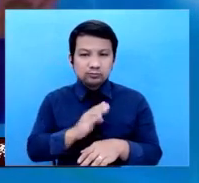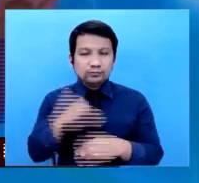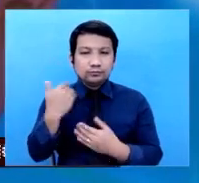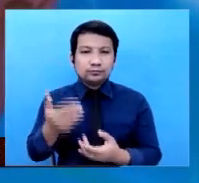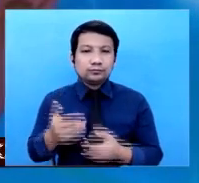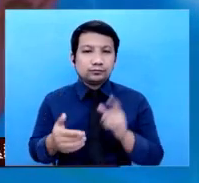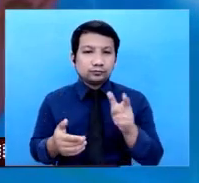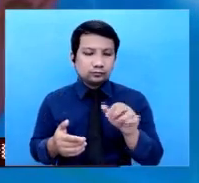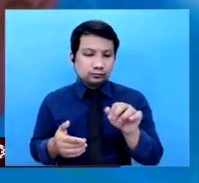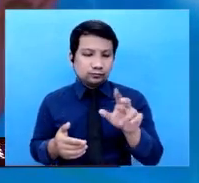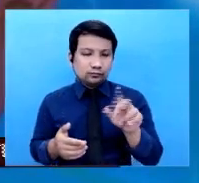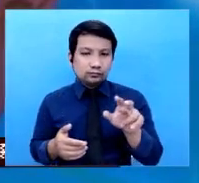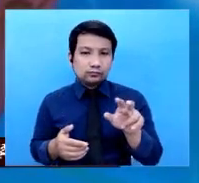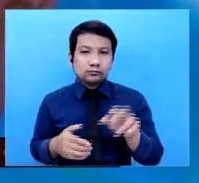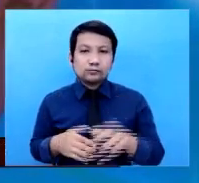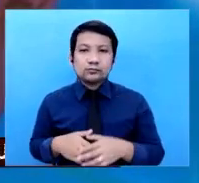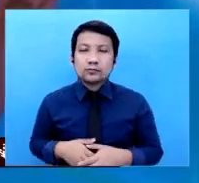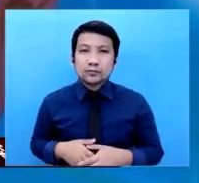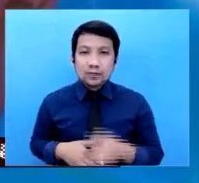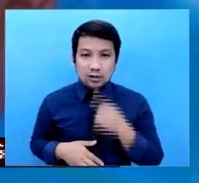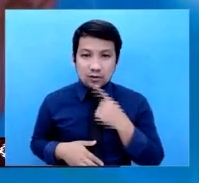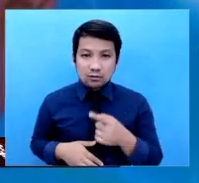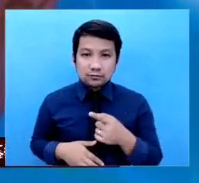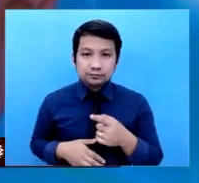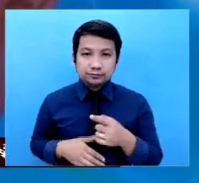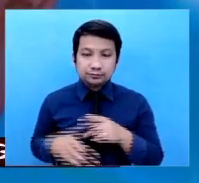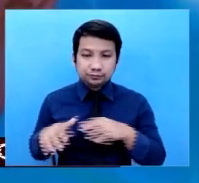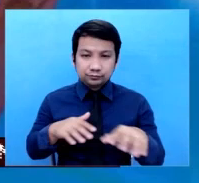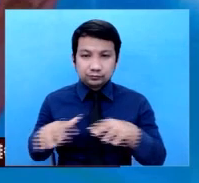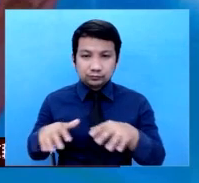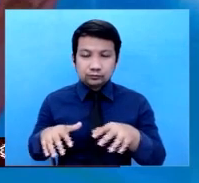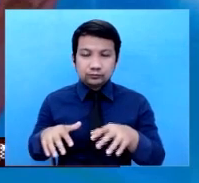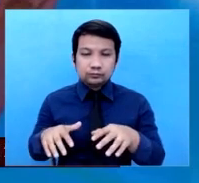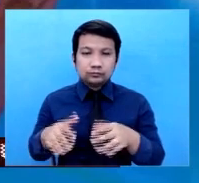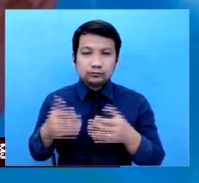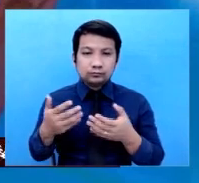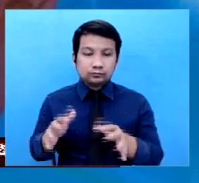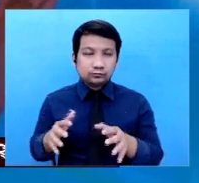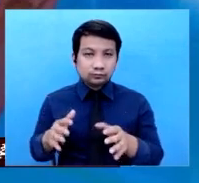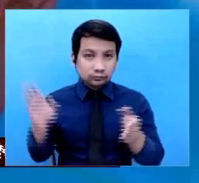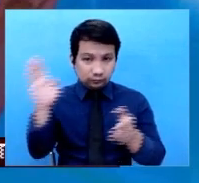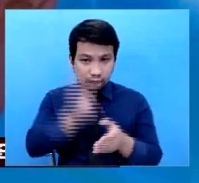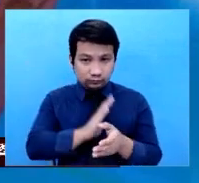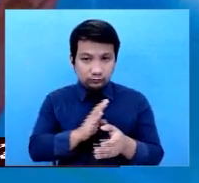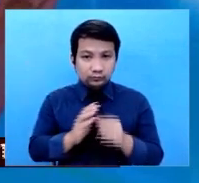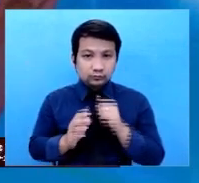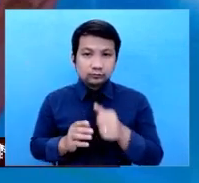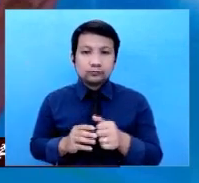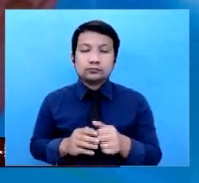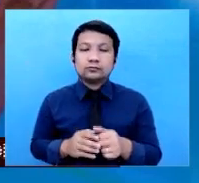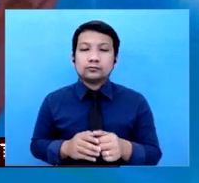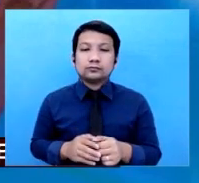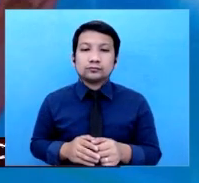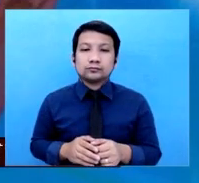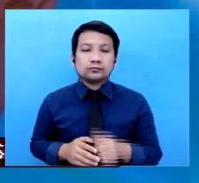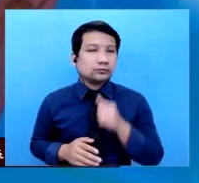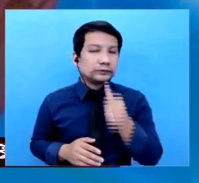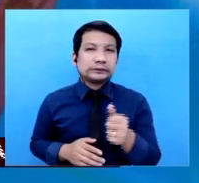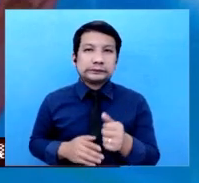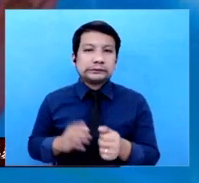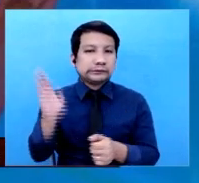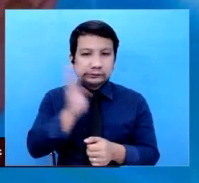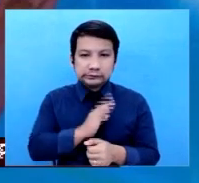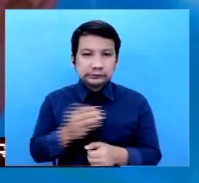2013 po, 2013. Yung earthquake. Opo. So nasira nga po siya dahil doon. Actually, hindi naman talaga